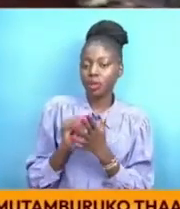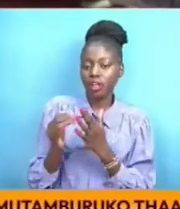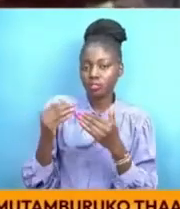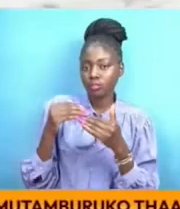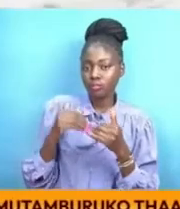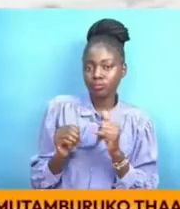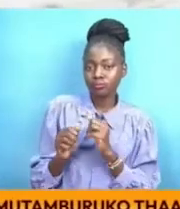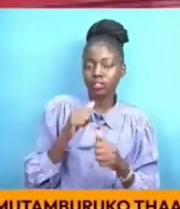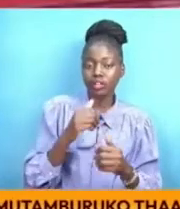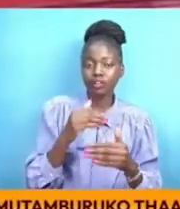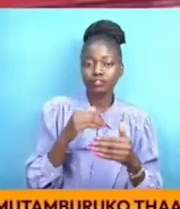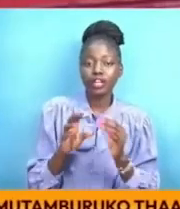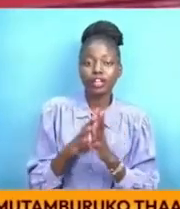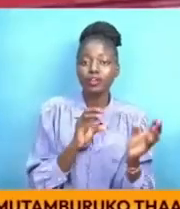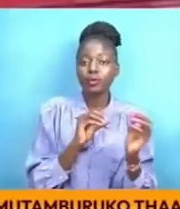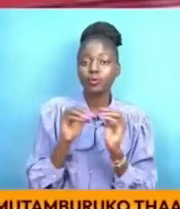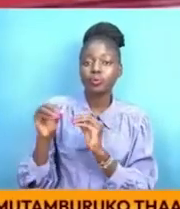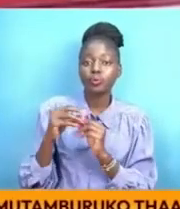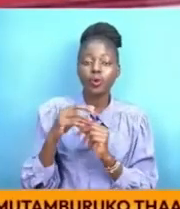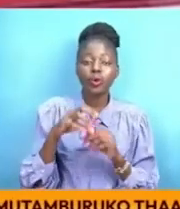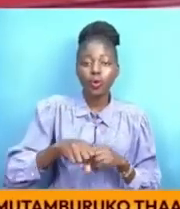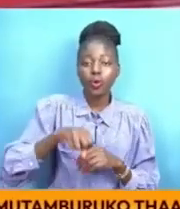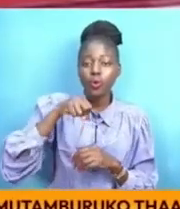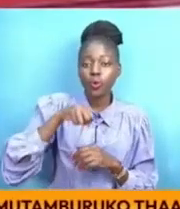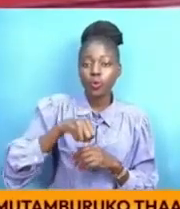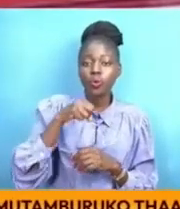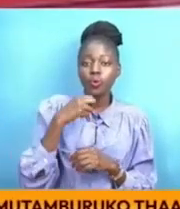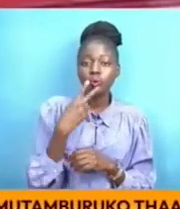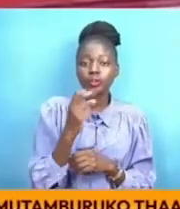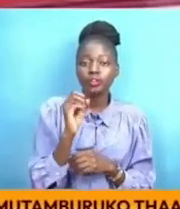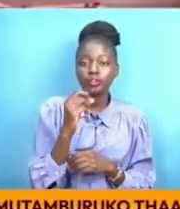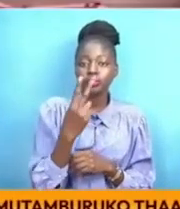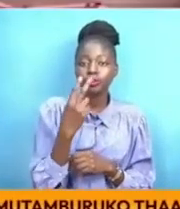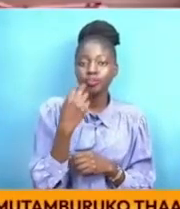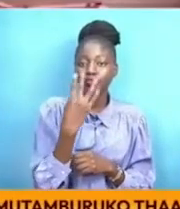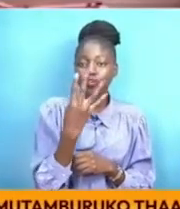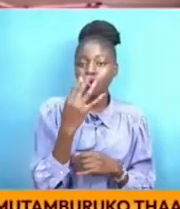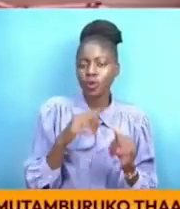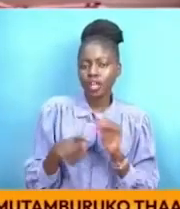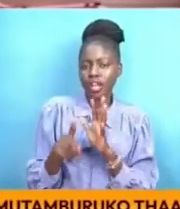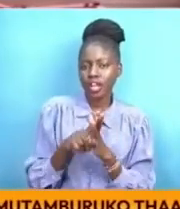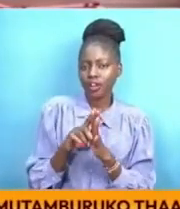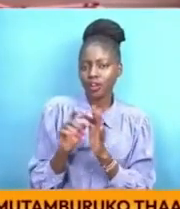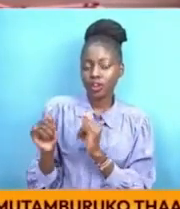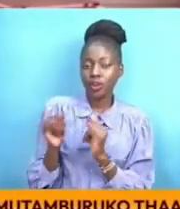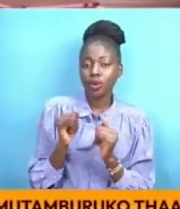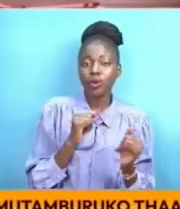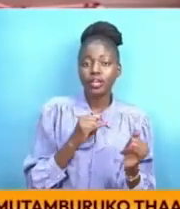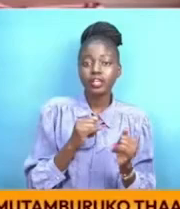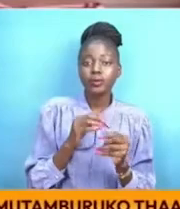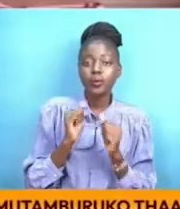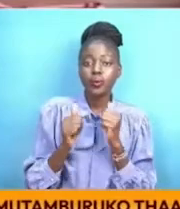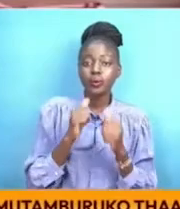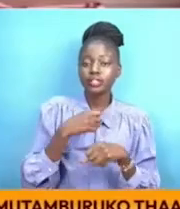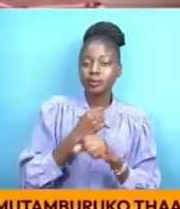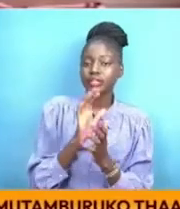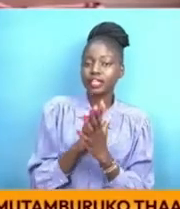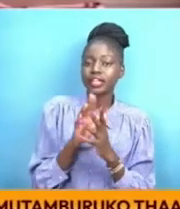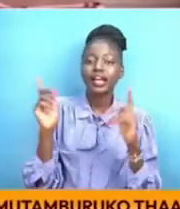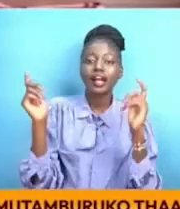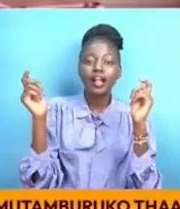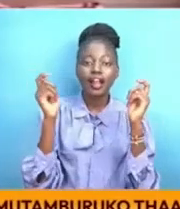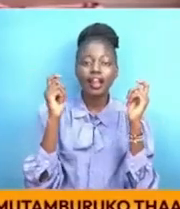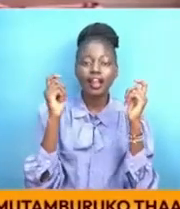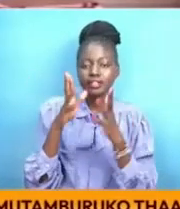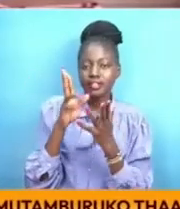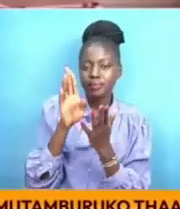kurumirira guteyanirio kwa watho wa kigina wa mwaka uyu wa 2024 uria wacungiriirie kunyihio